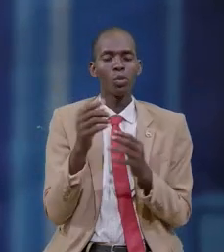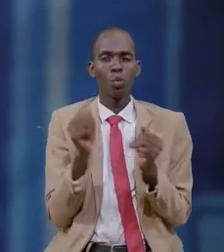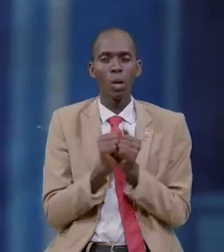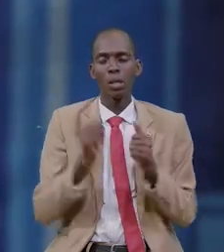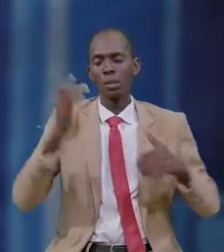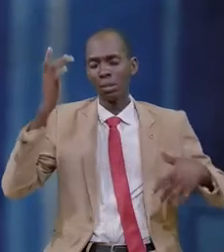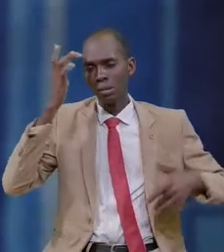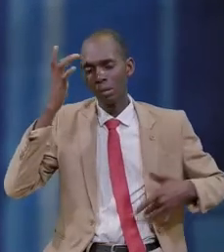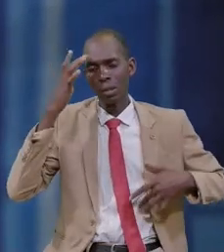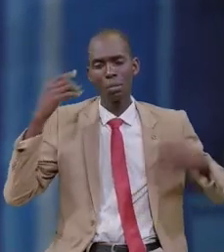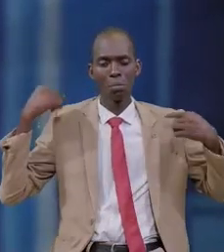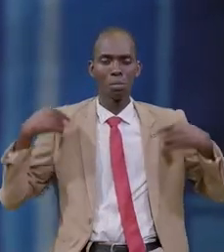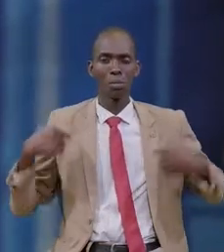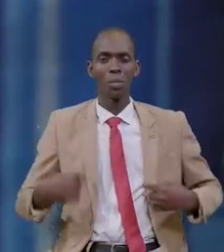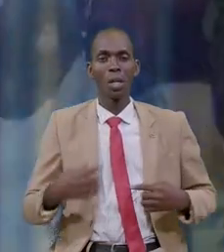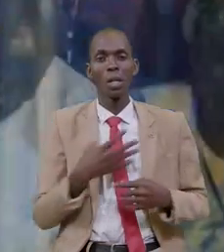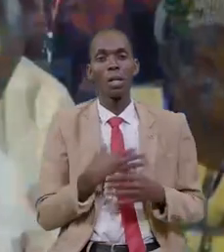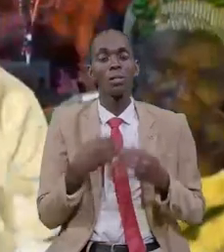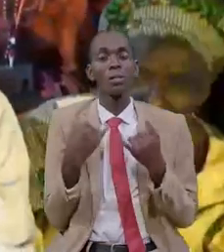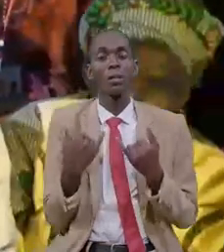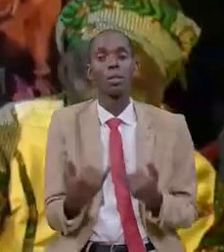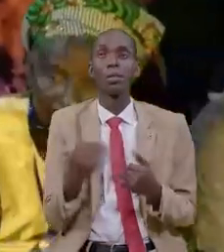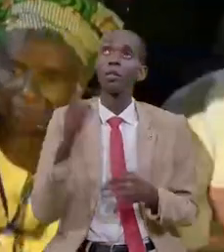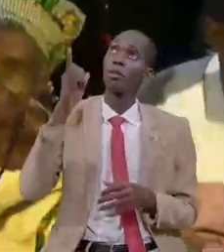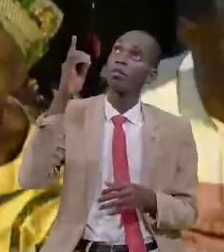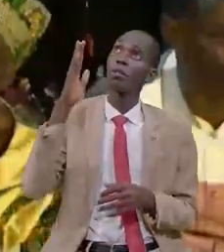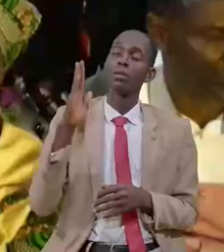l'infirmité et la maladie. Et maintenant, Dieu,